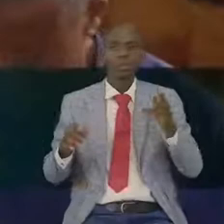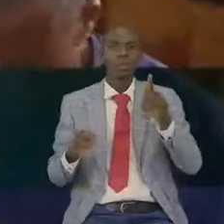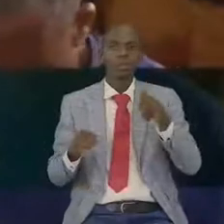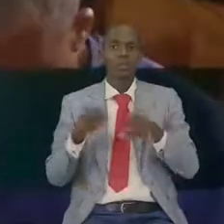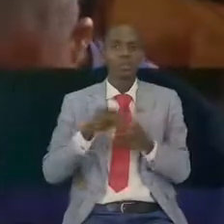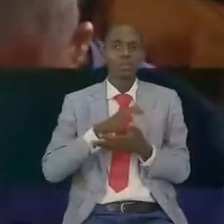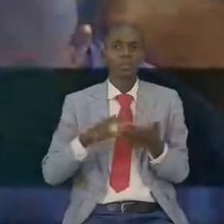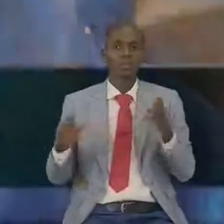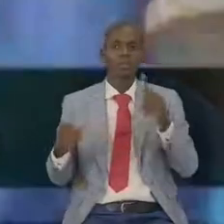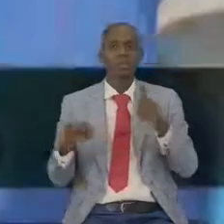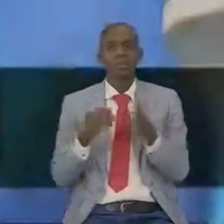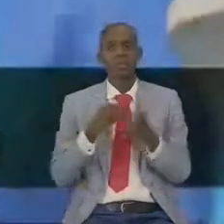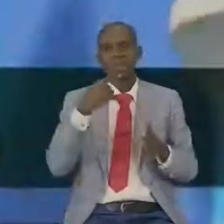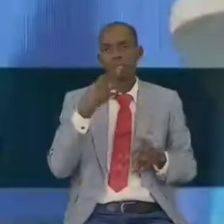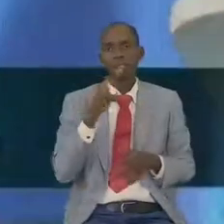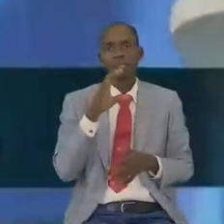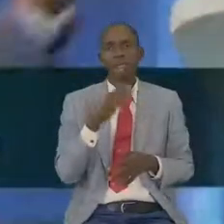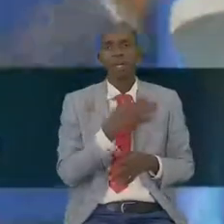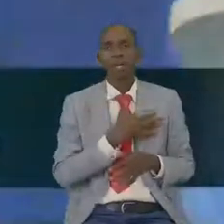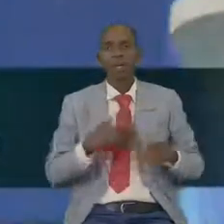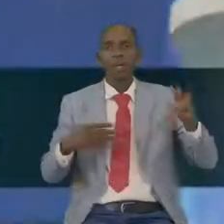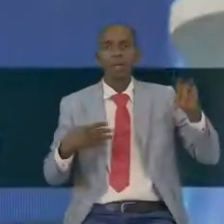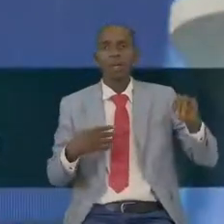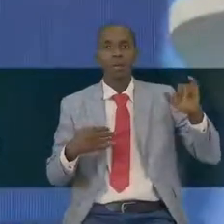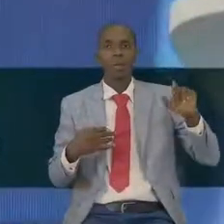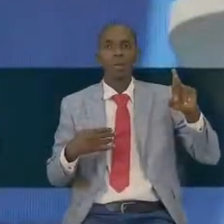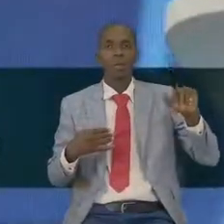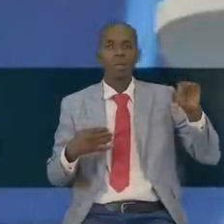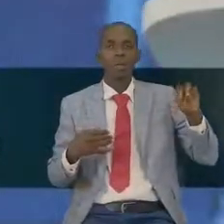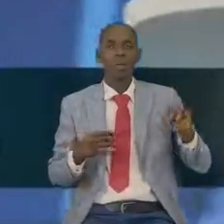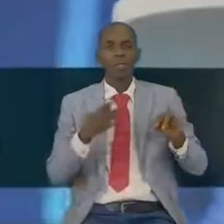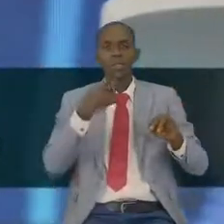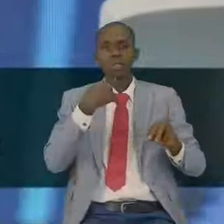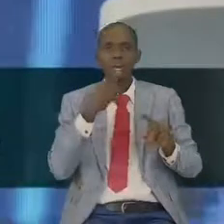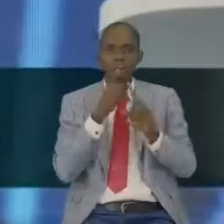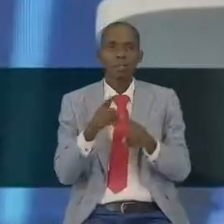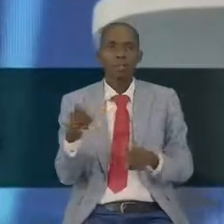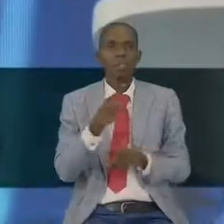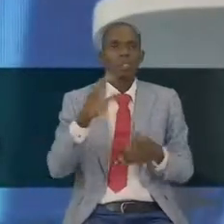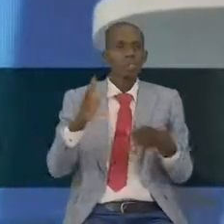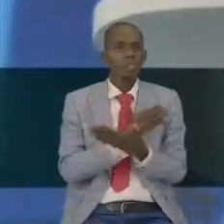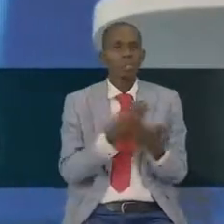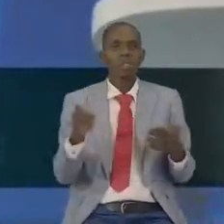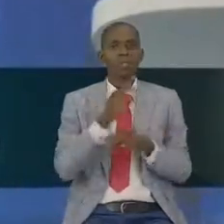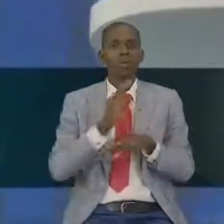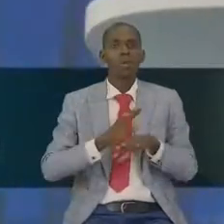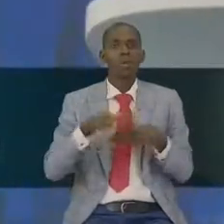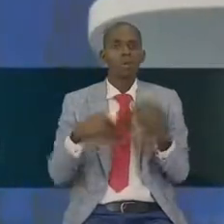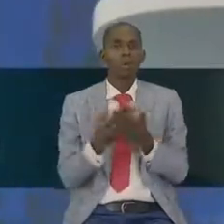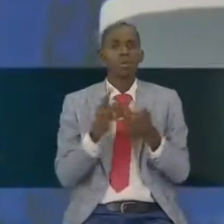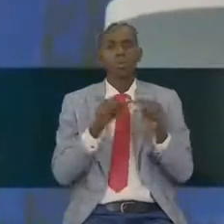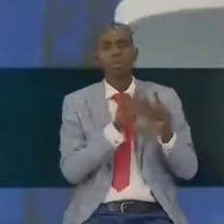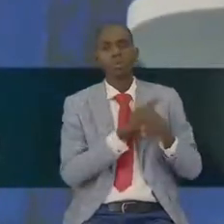Verset 21. Marie répondait aux enfants d'Israël, « Chantez à l'Éternel, car il a fait éclater